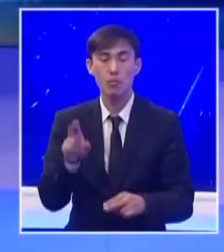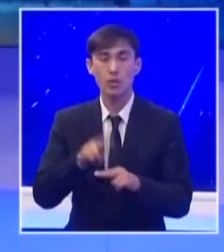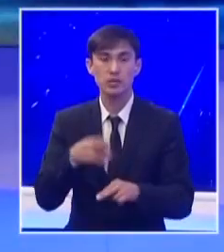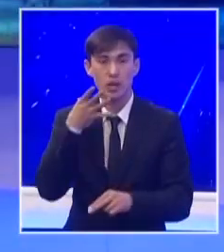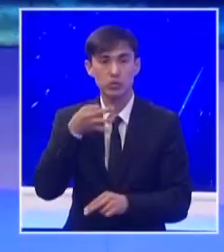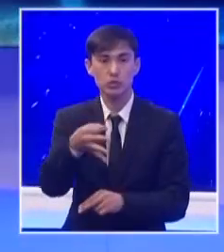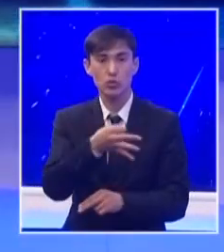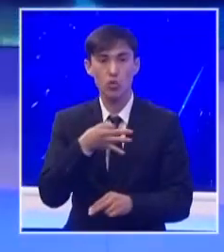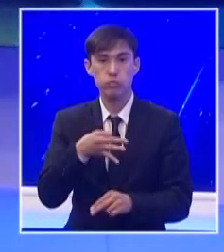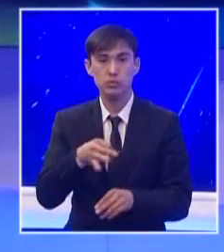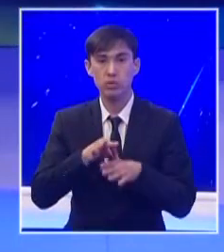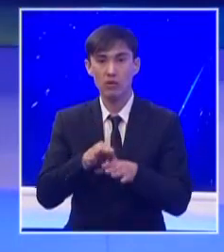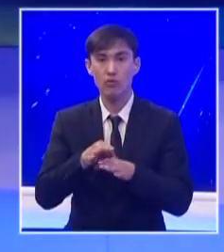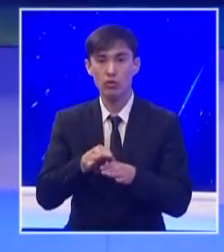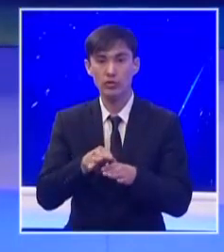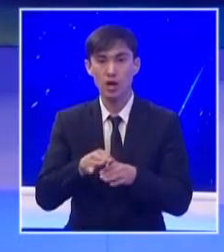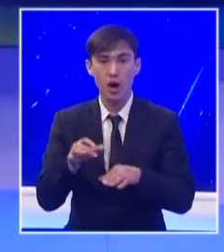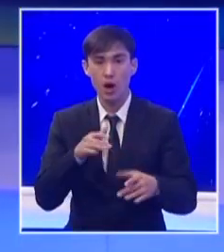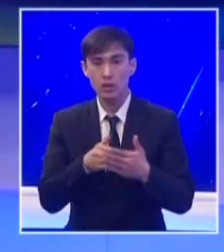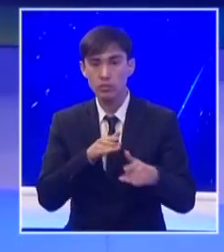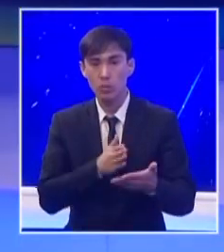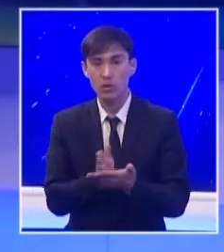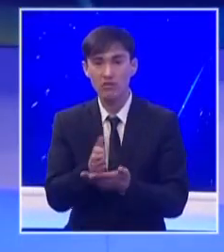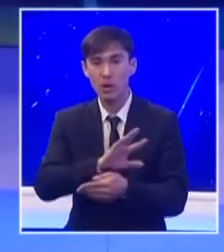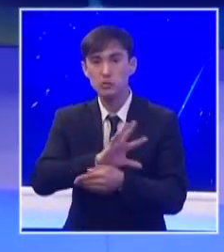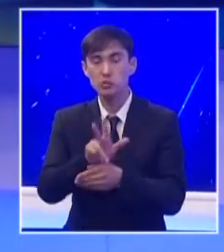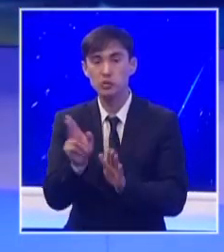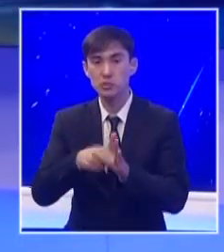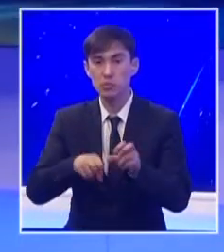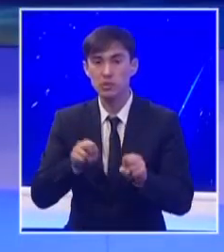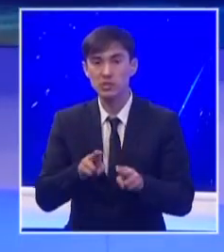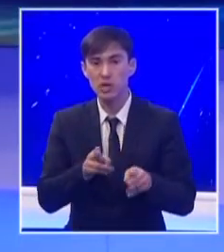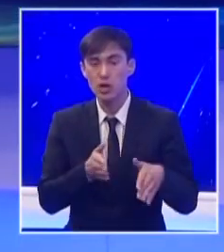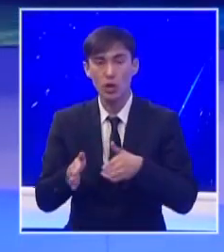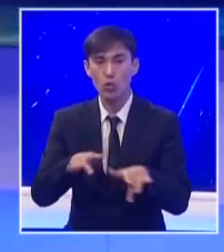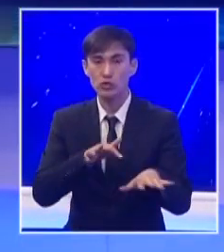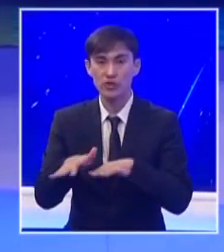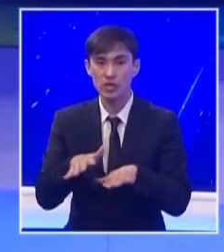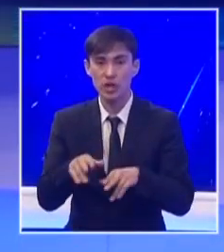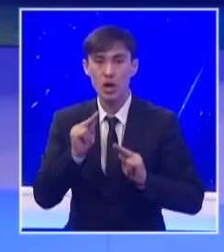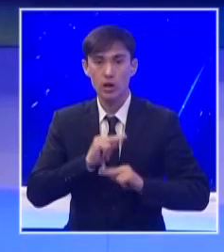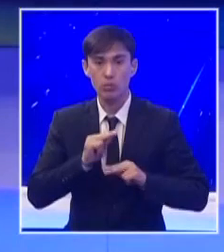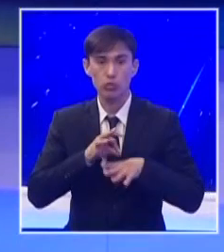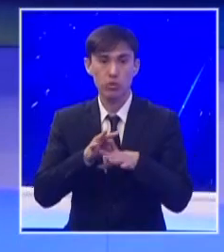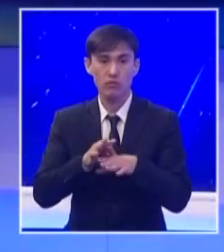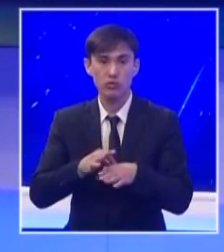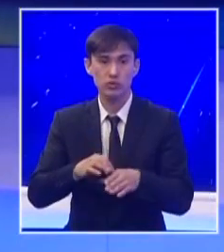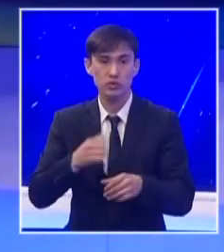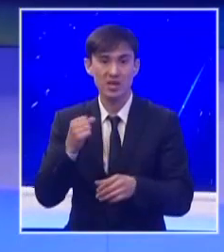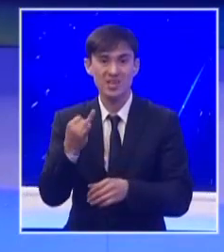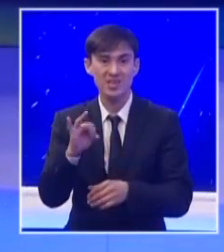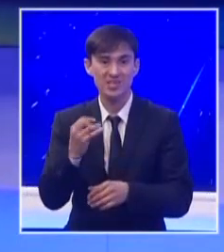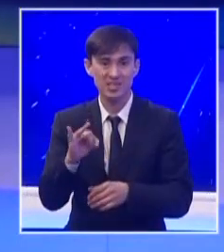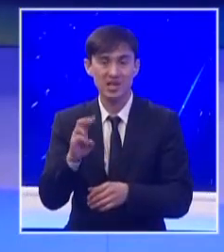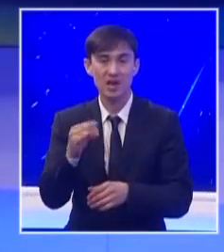Полицейские Алматинской области проводят очередные отработки, направленные на обеспечение безопасности дорожного движения. Работа проводится в основном